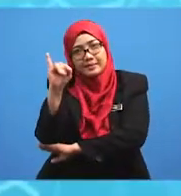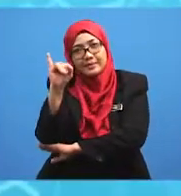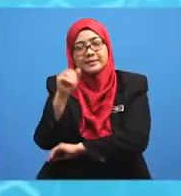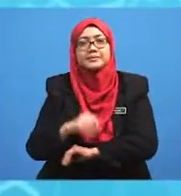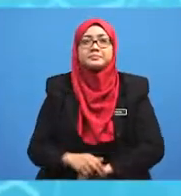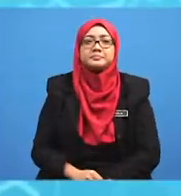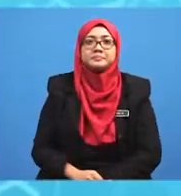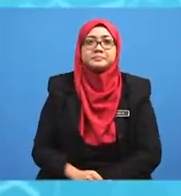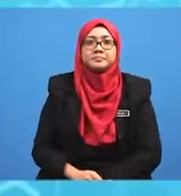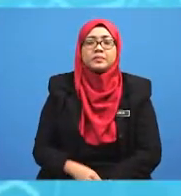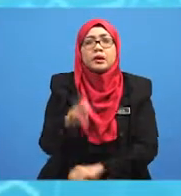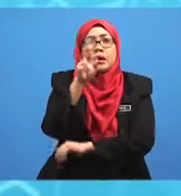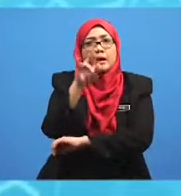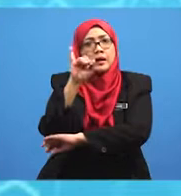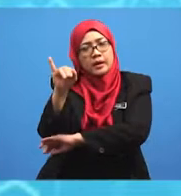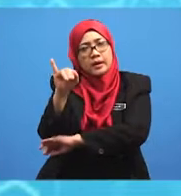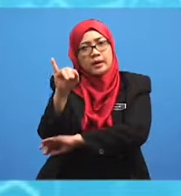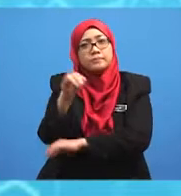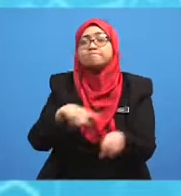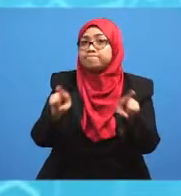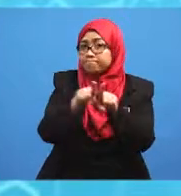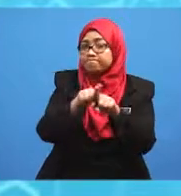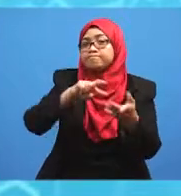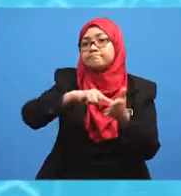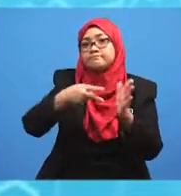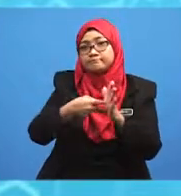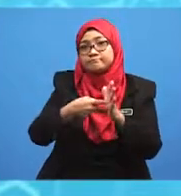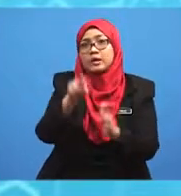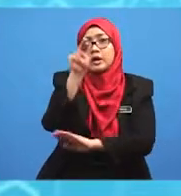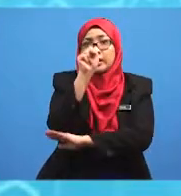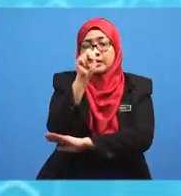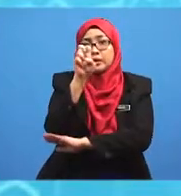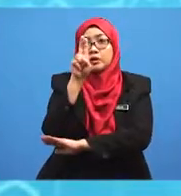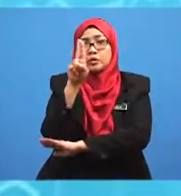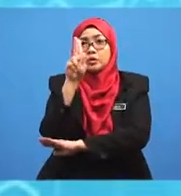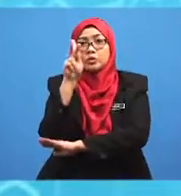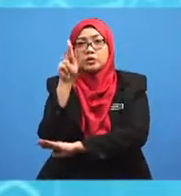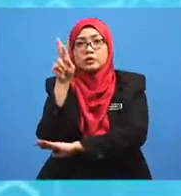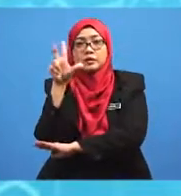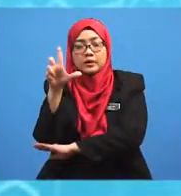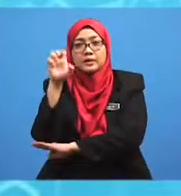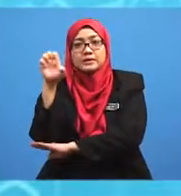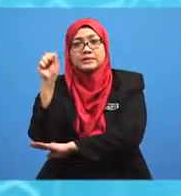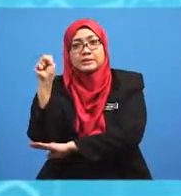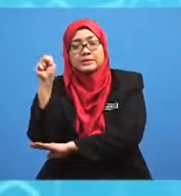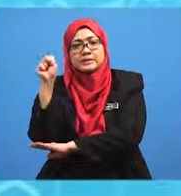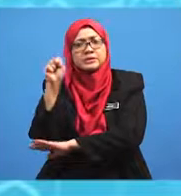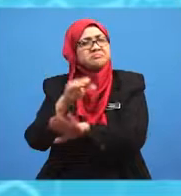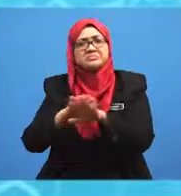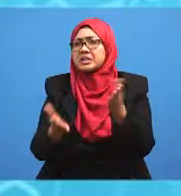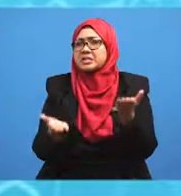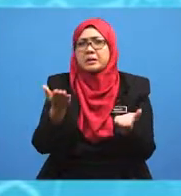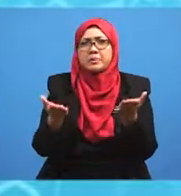Bagus. Radioisotop ialah isotop yang nukleusnya tidak stabil yang mereput dan